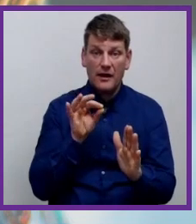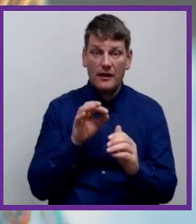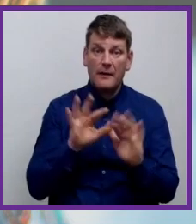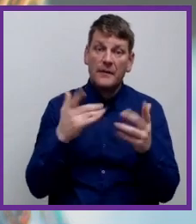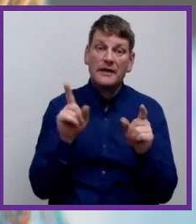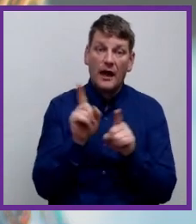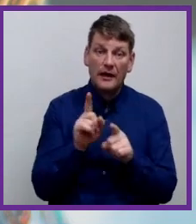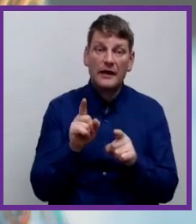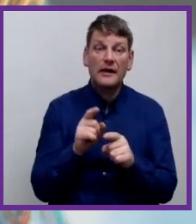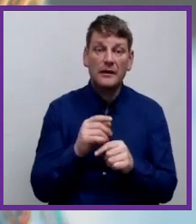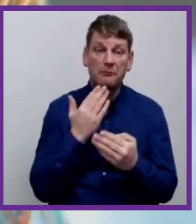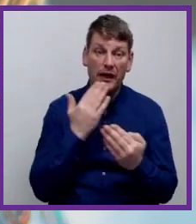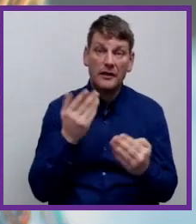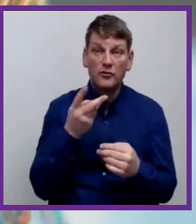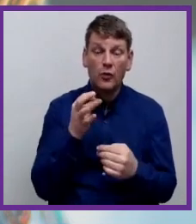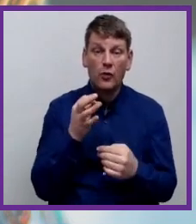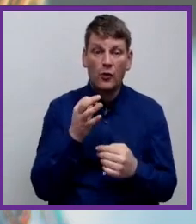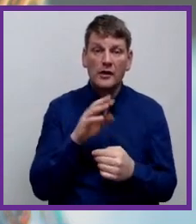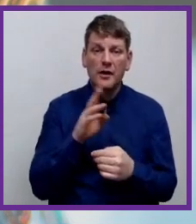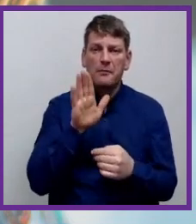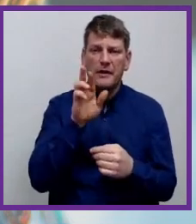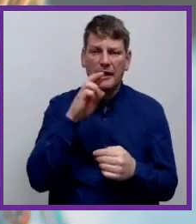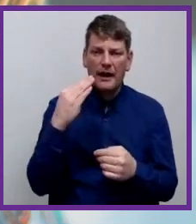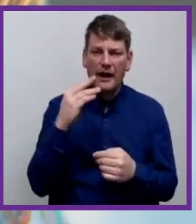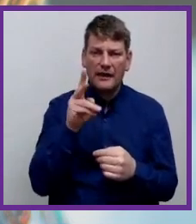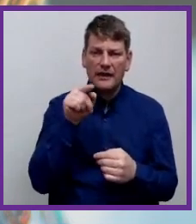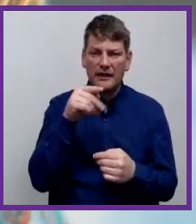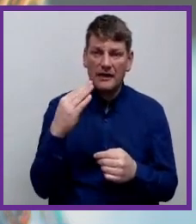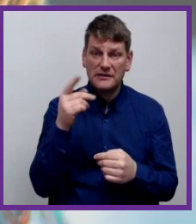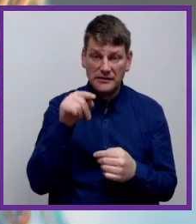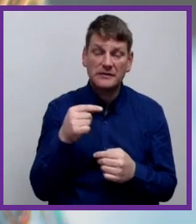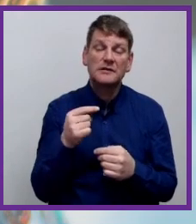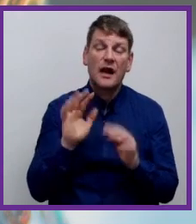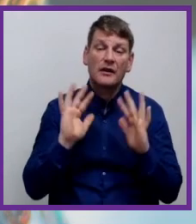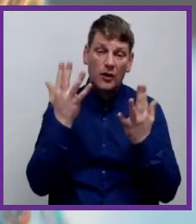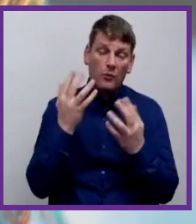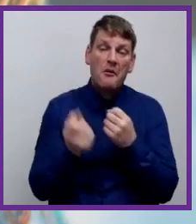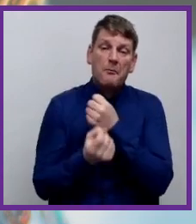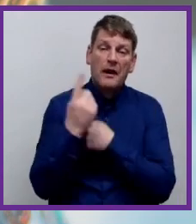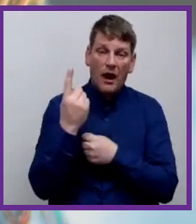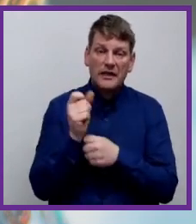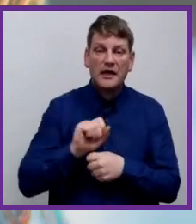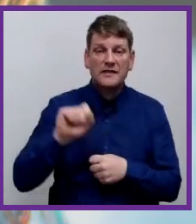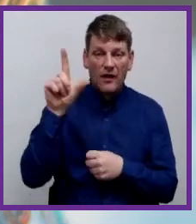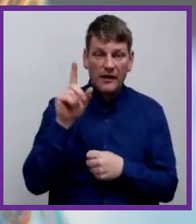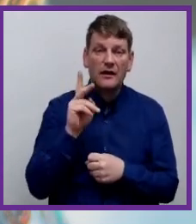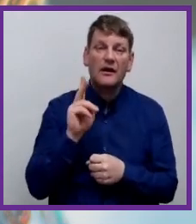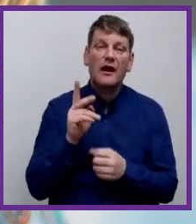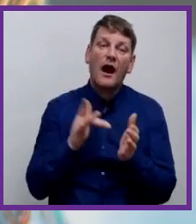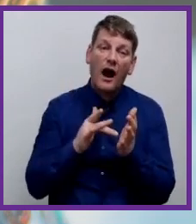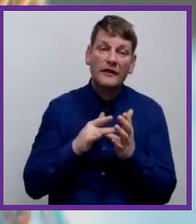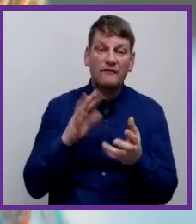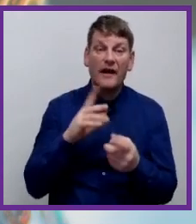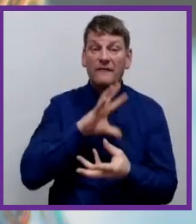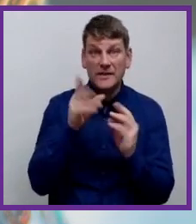arī pēdējais, ko, kas varbūt Brektas murājas gadījumā vairāk parādījās, kādi vai vispār